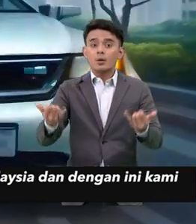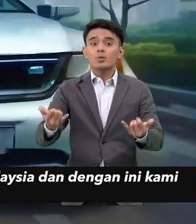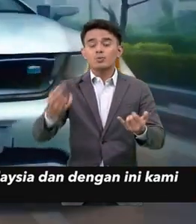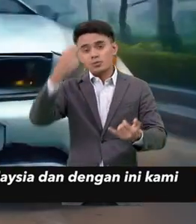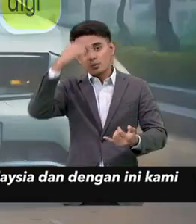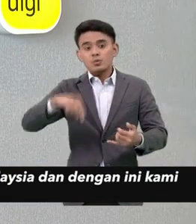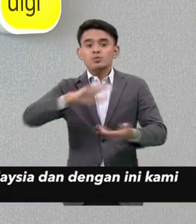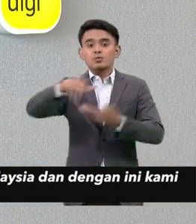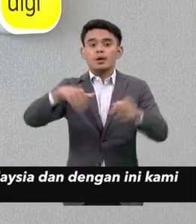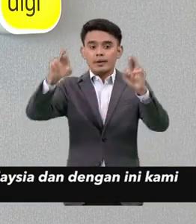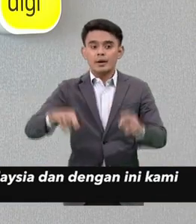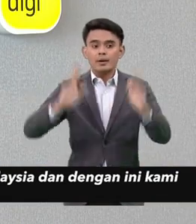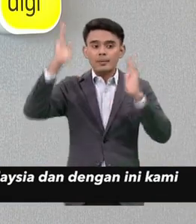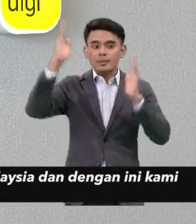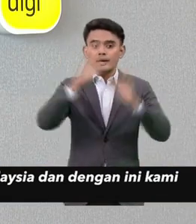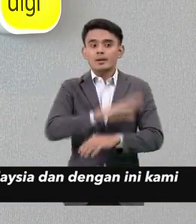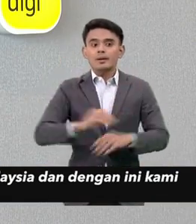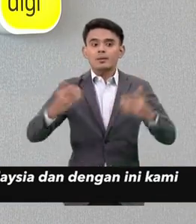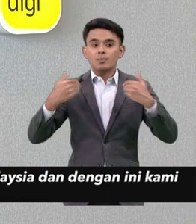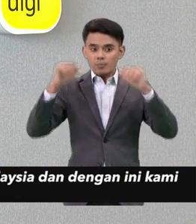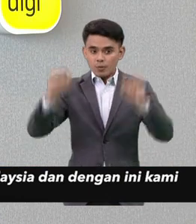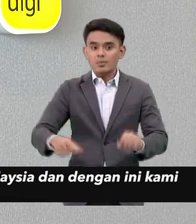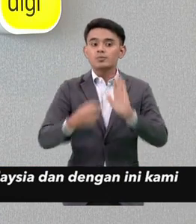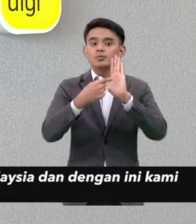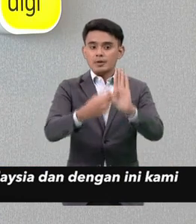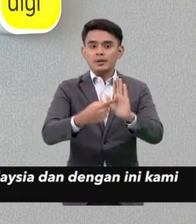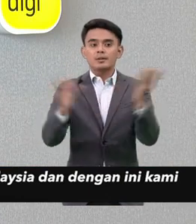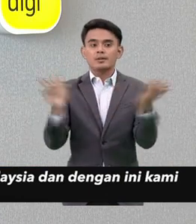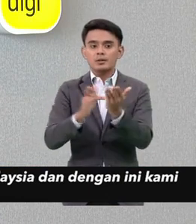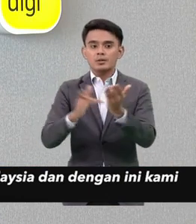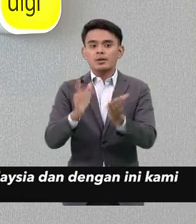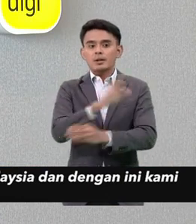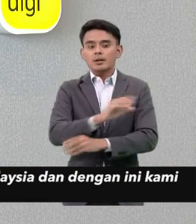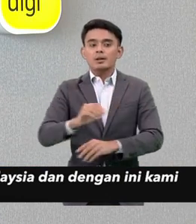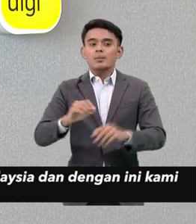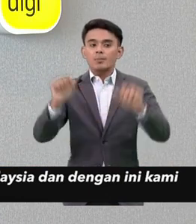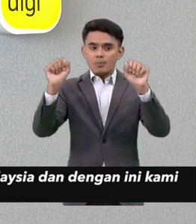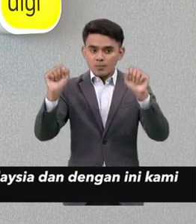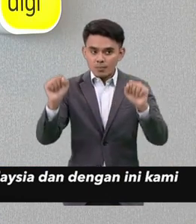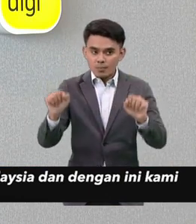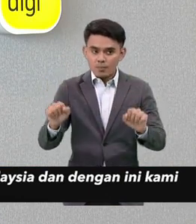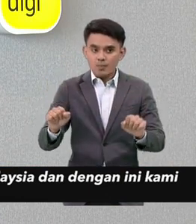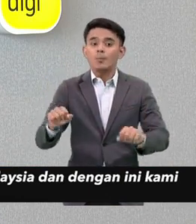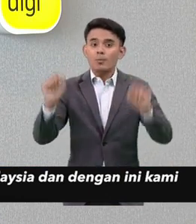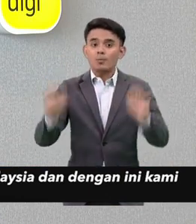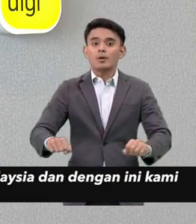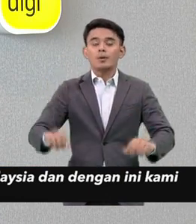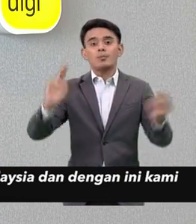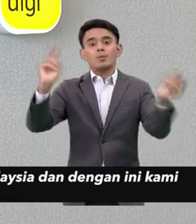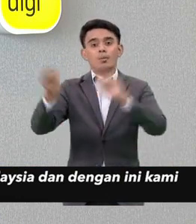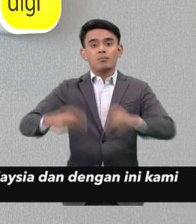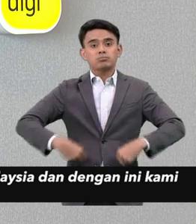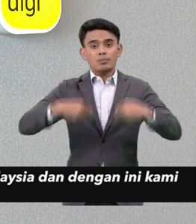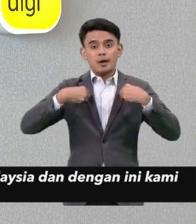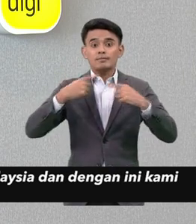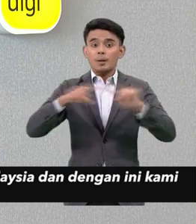can demonstrate how technology can not only help to change our lives in the future,